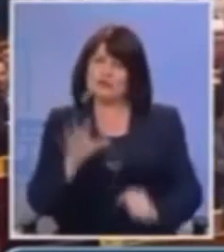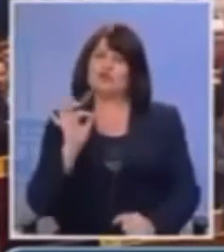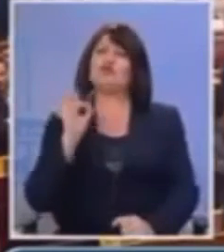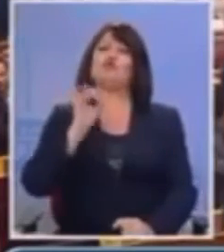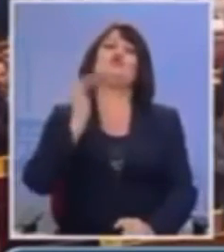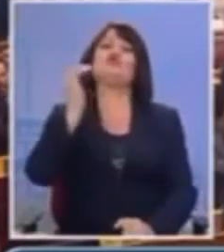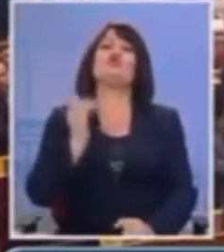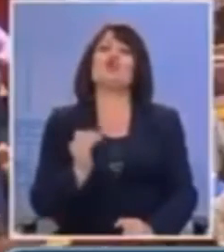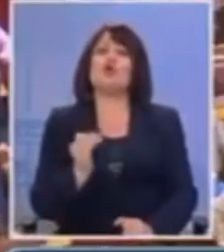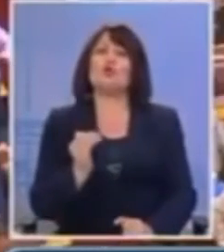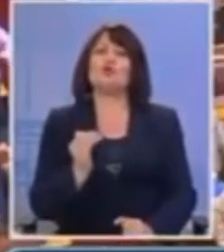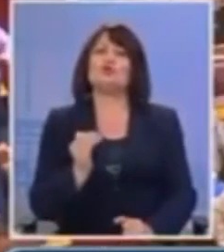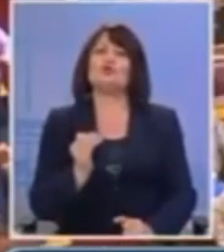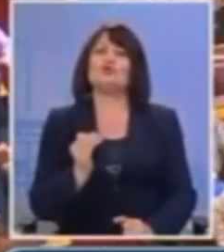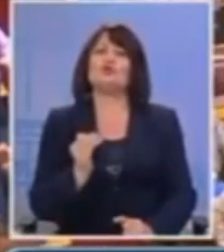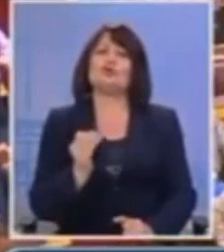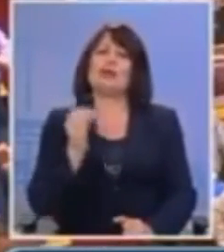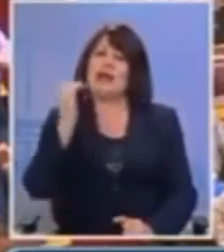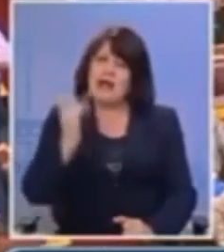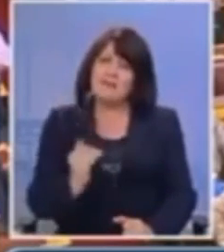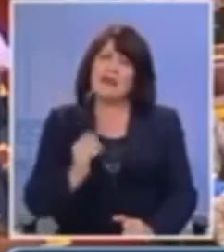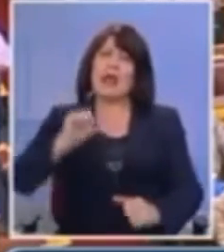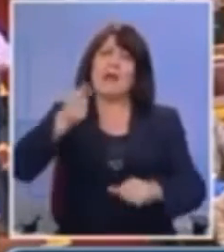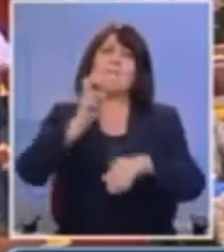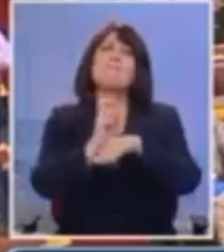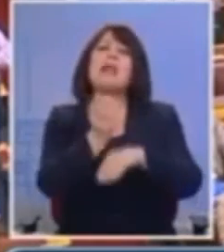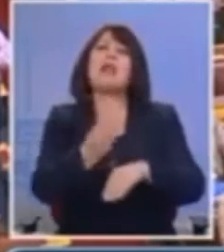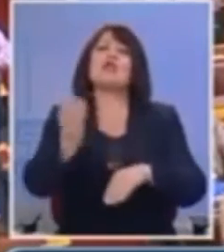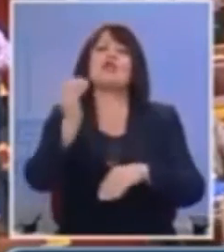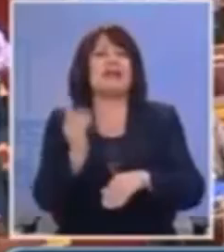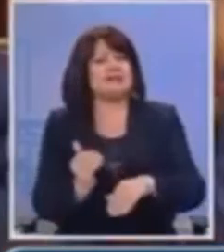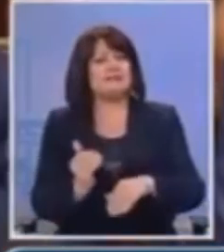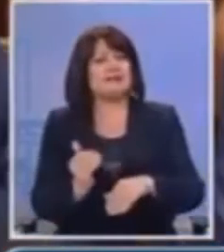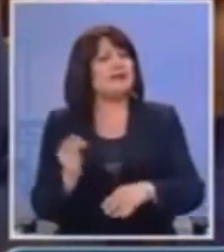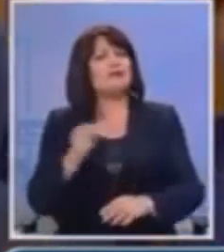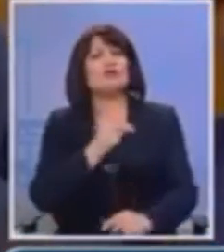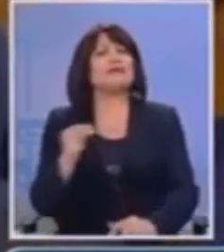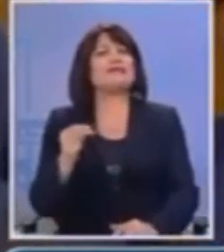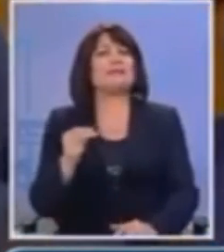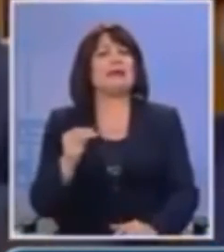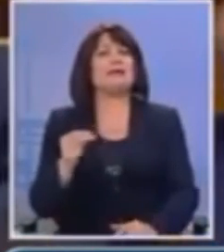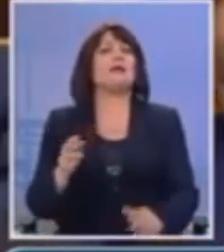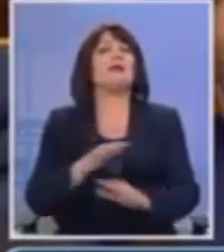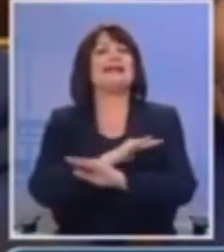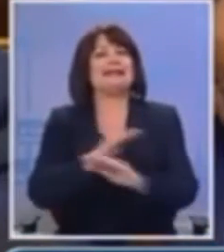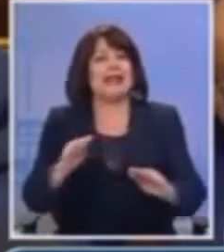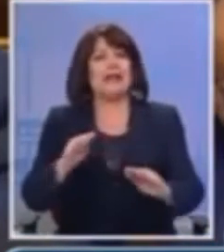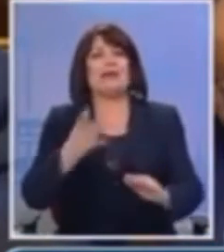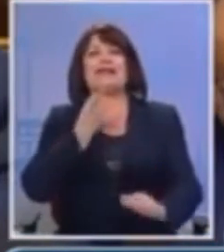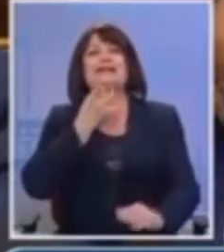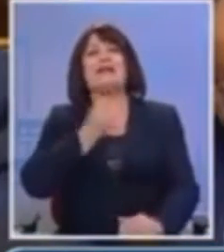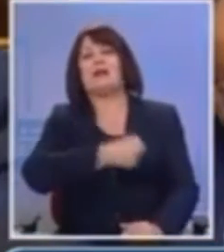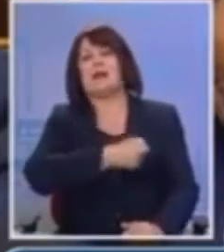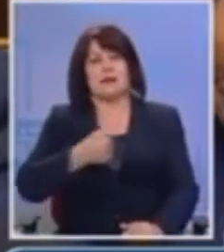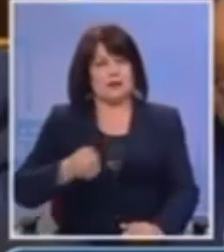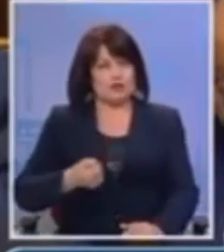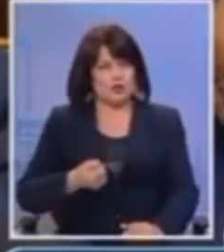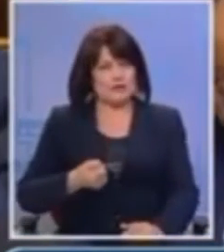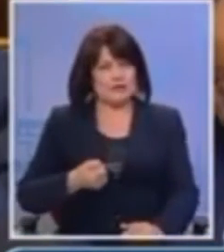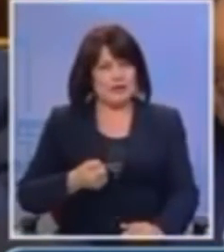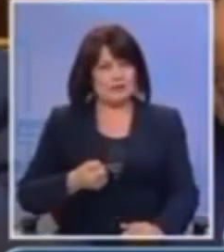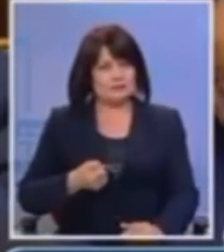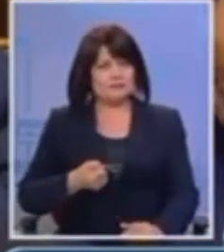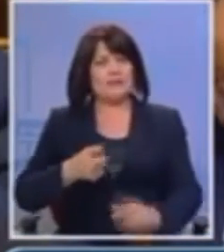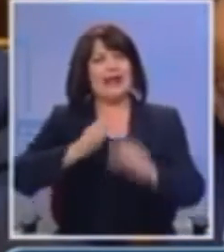στόχους, τα χαμηλά πλεονάσματα που σημαίνει τερματισμό της σκληρής λιτότητας,